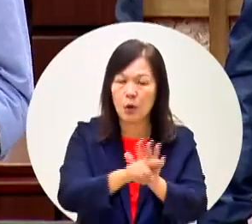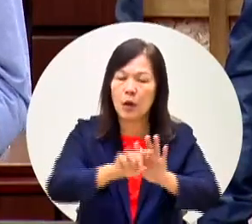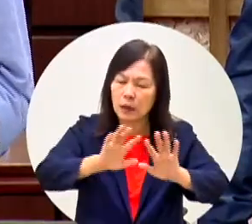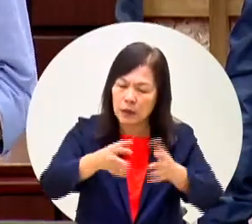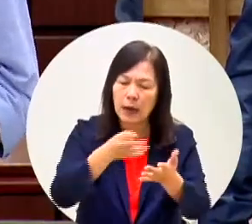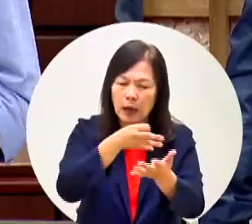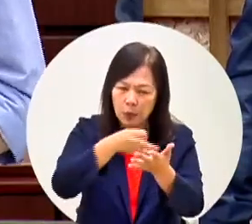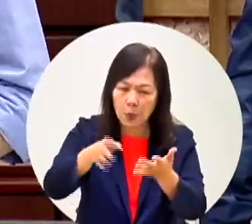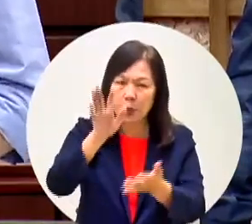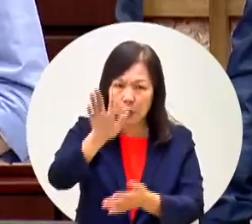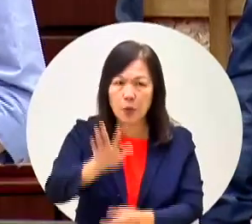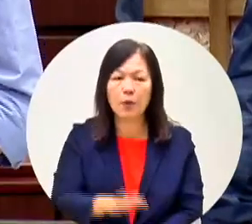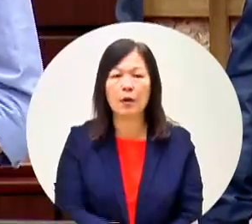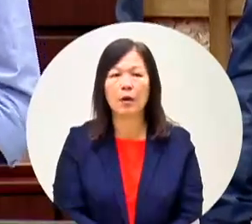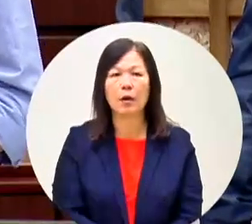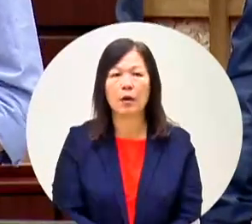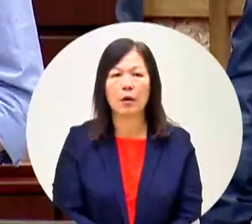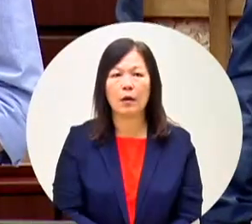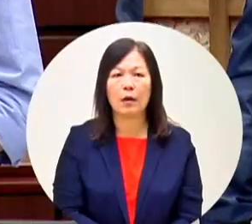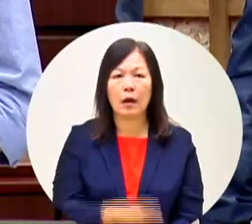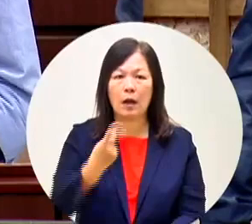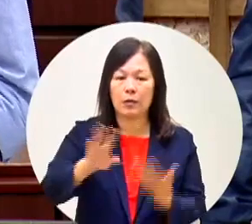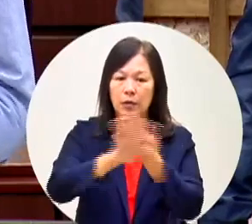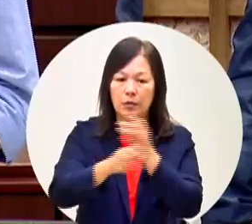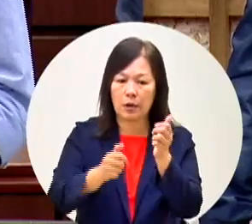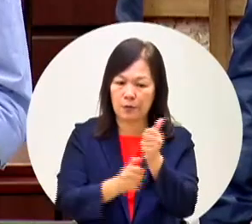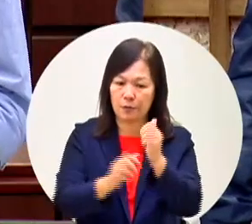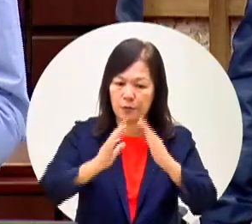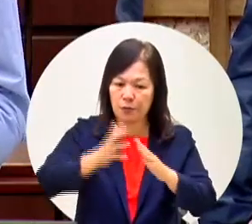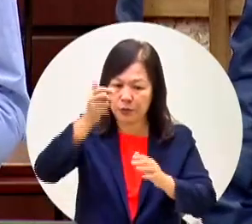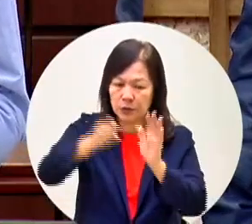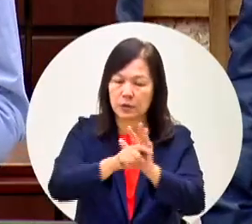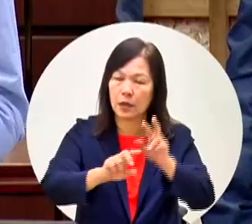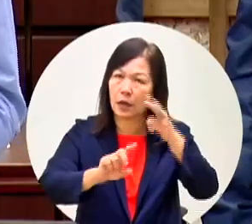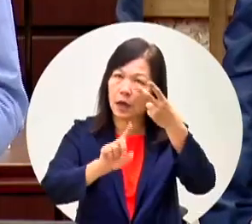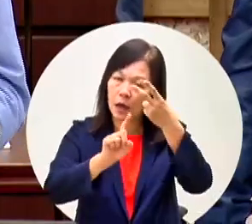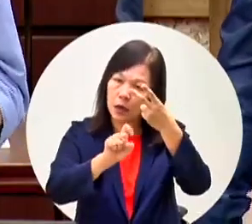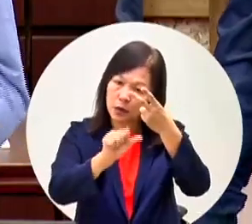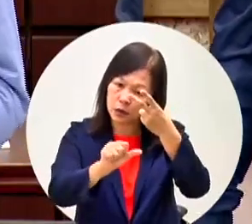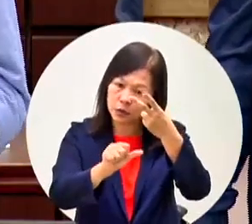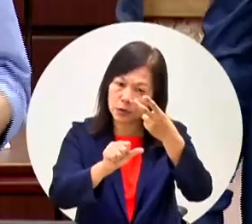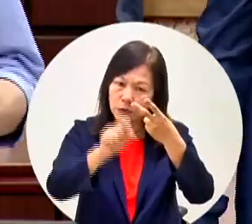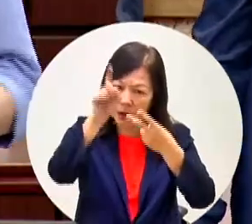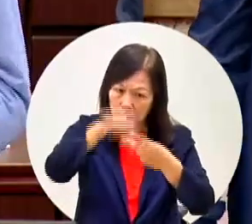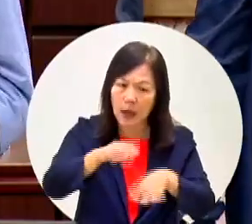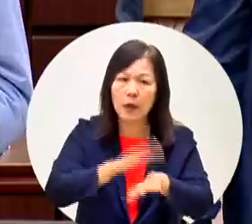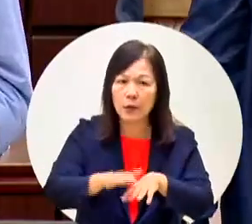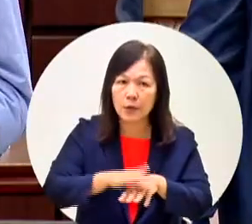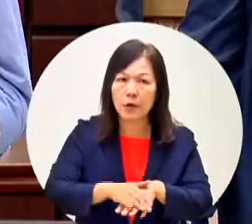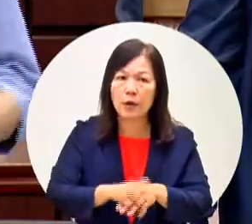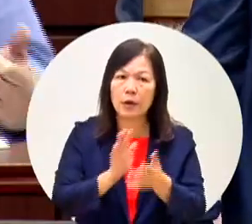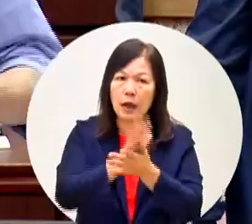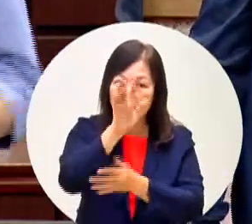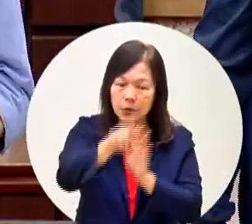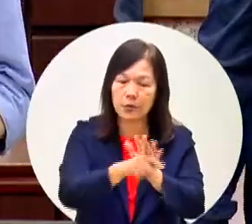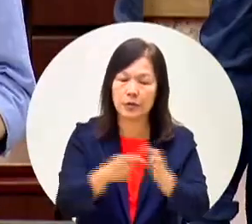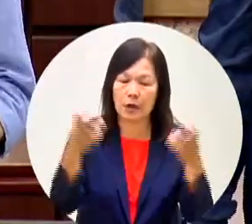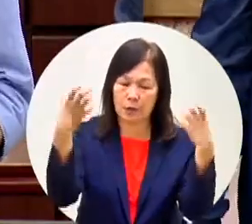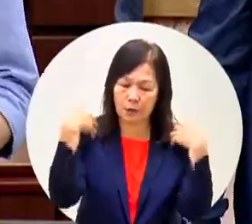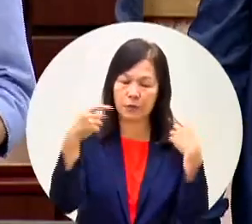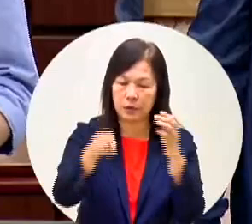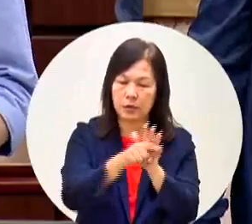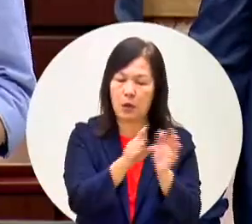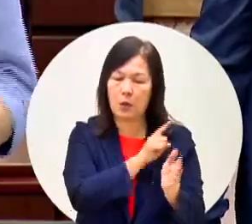另外一位副市长是在2月15号报到，他会未来，肩负着很重要两岸交流的一些工